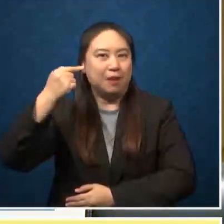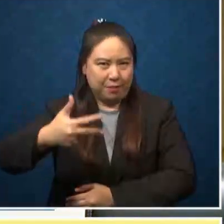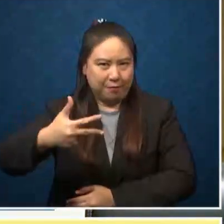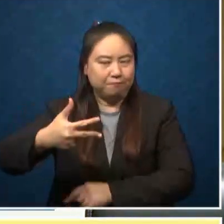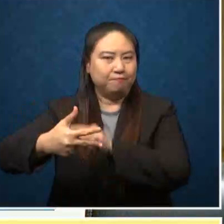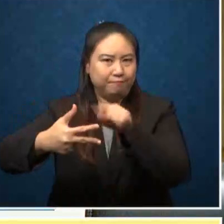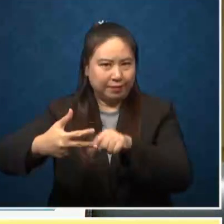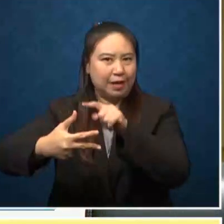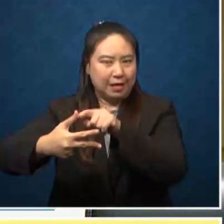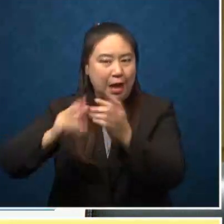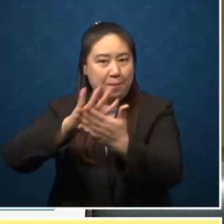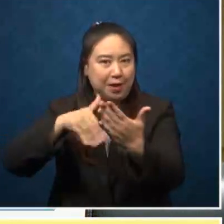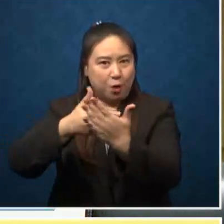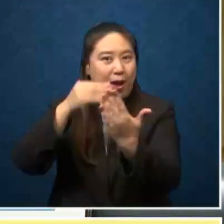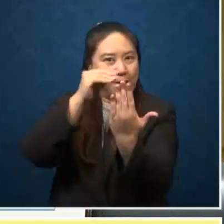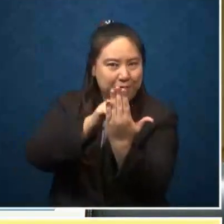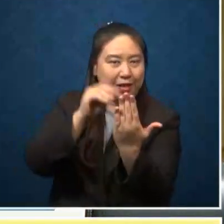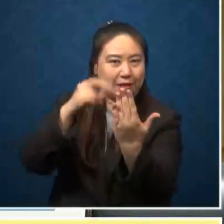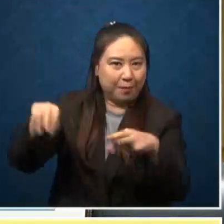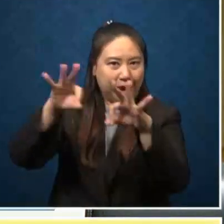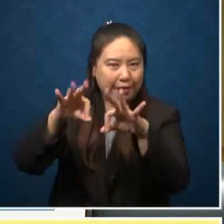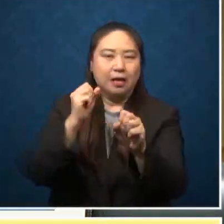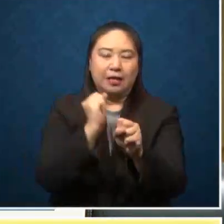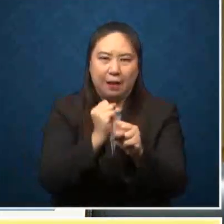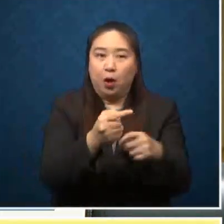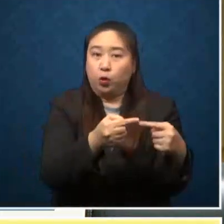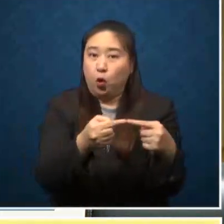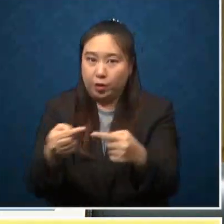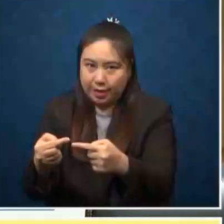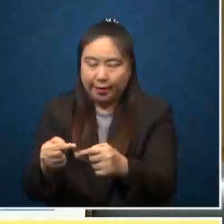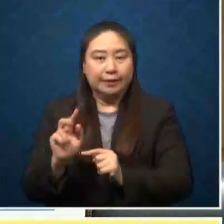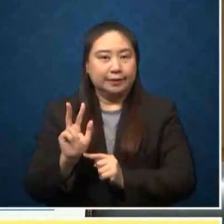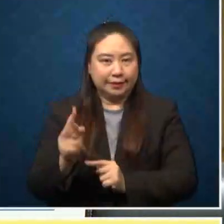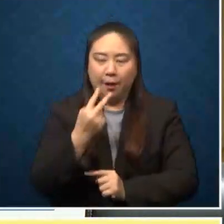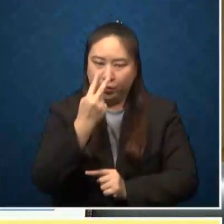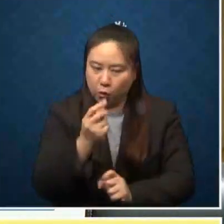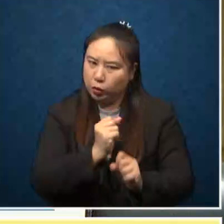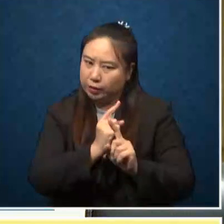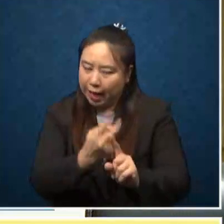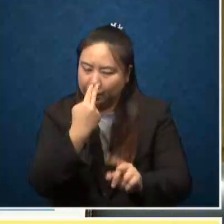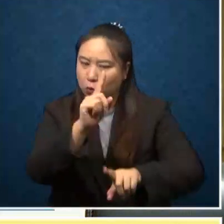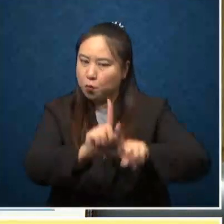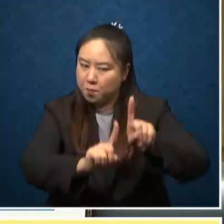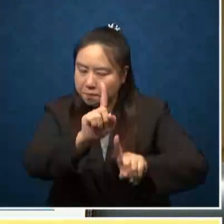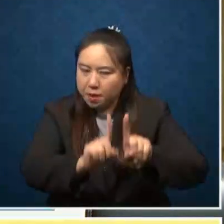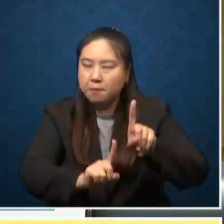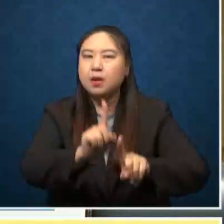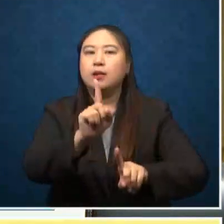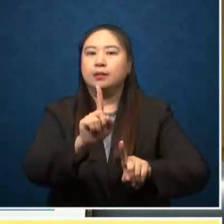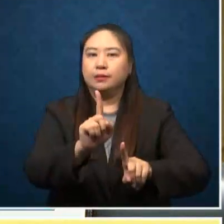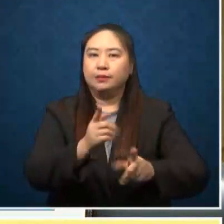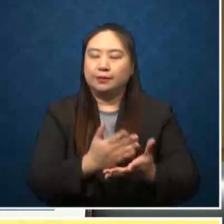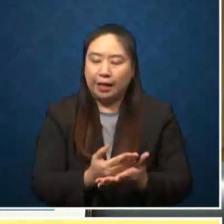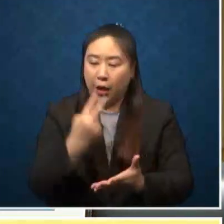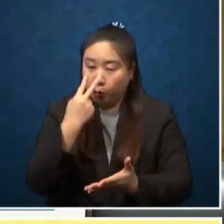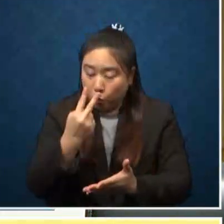สำคัญ2ดำเนินการอย่างต่อเนื่อง 3จะต้องมีการติดตามประเมินผลทั้งในแง่การเสนอบทเรียน